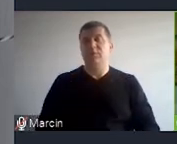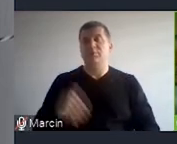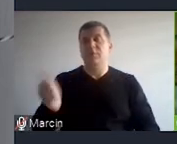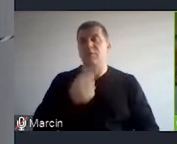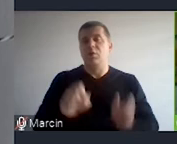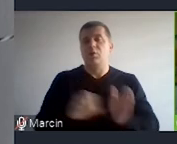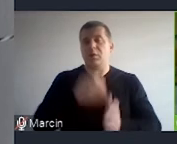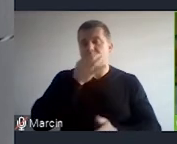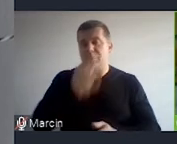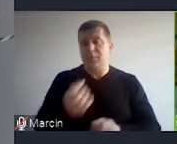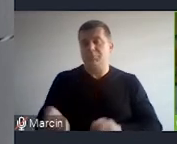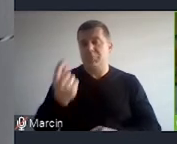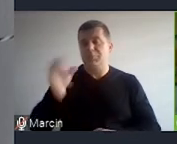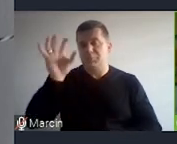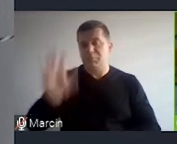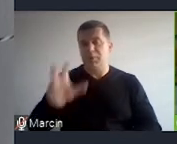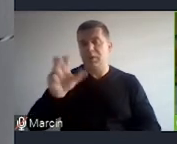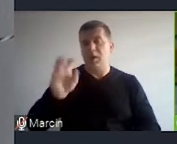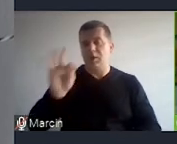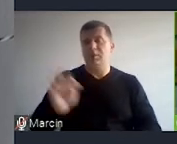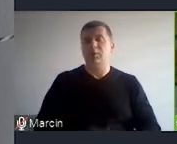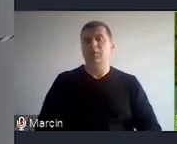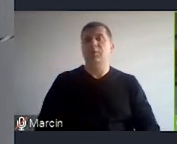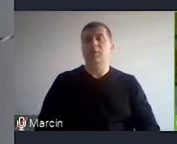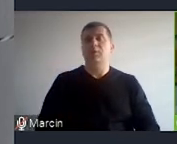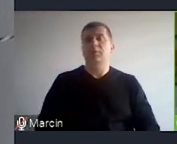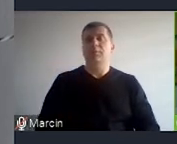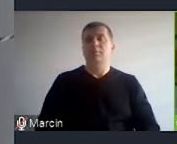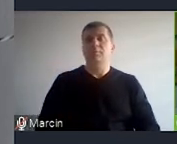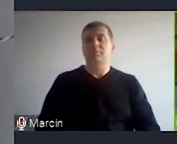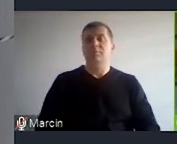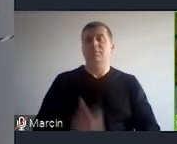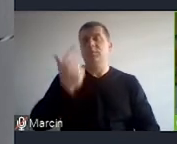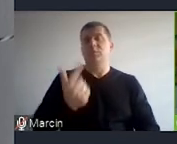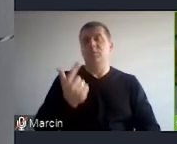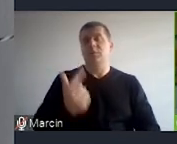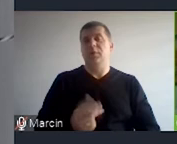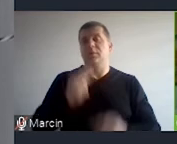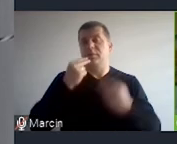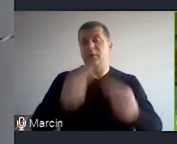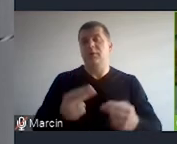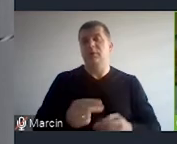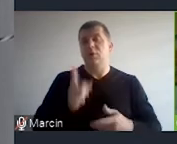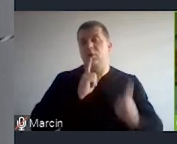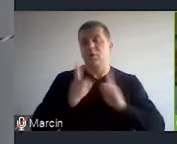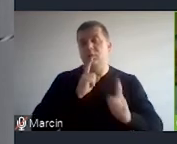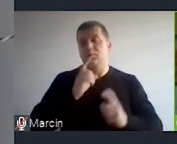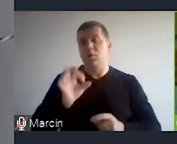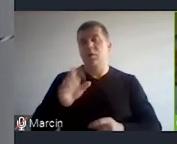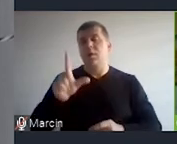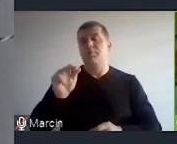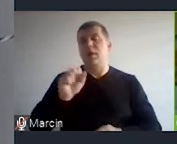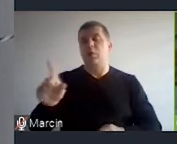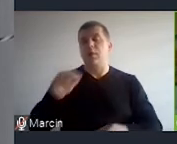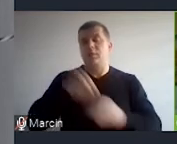pierwsze, do pytań, które się pojawią, jeśli nie będą rozległe, to od razu. Po drugie, wracamy i rozmawiamy o personelu